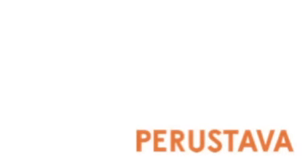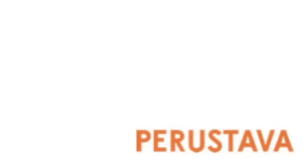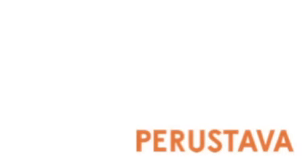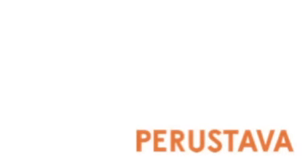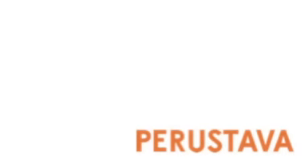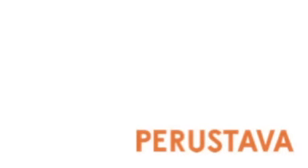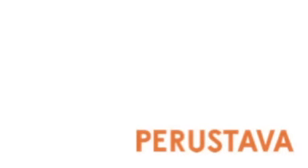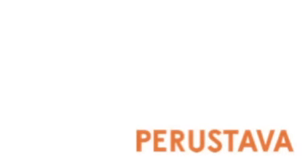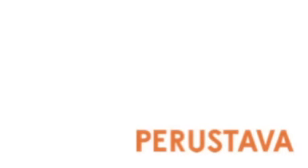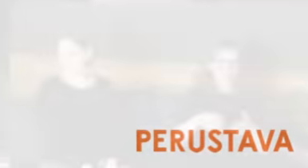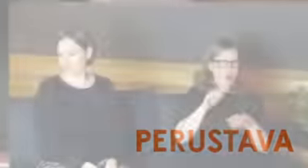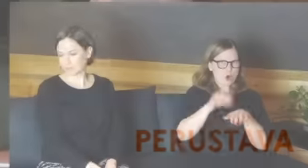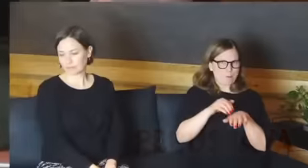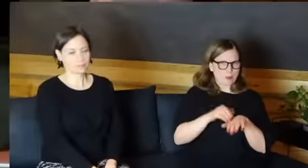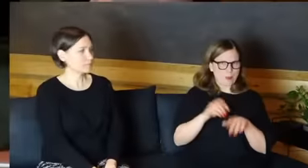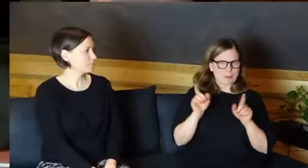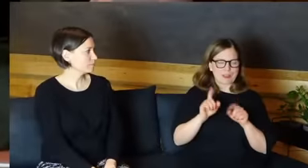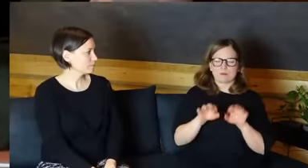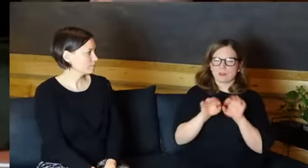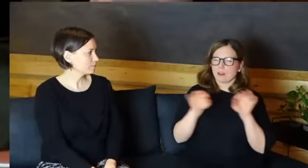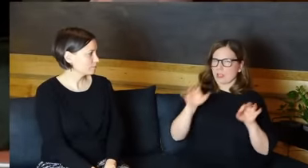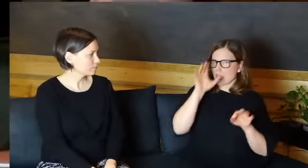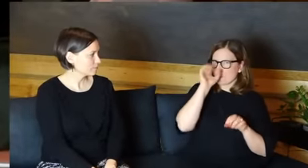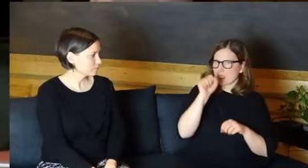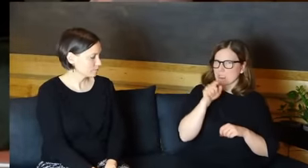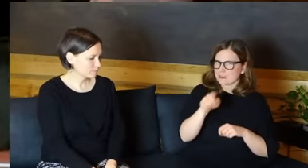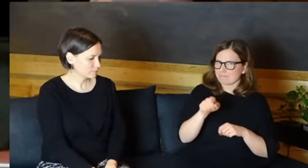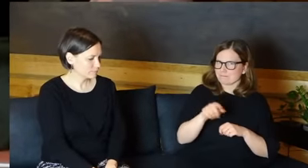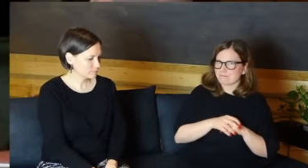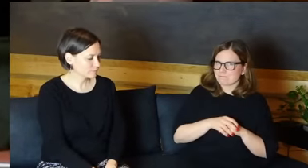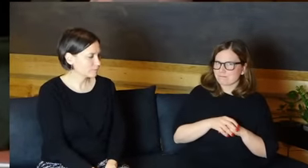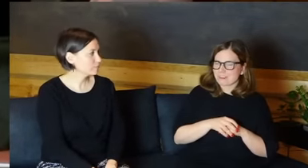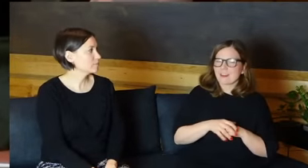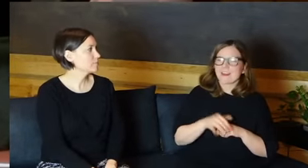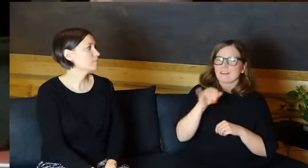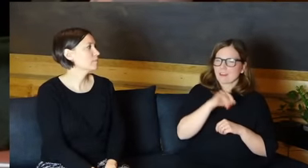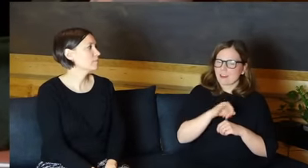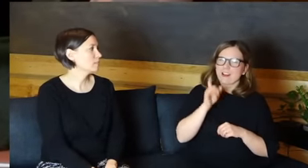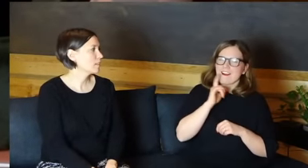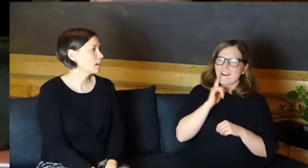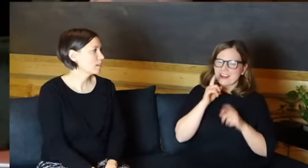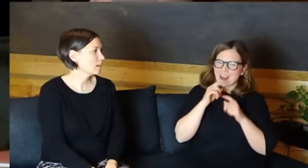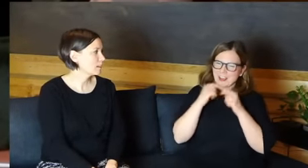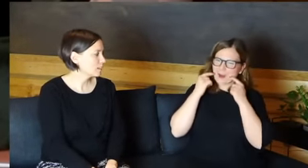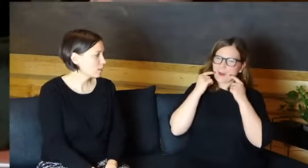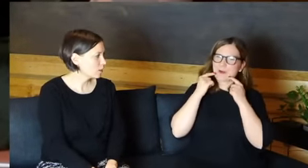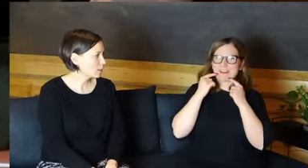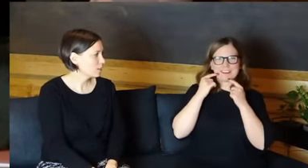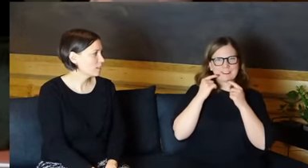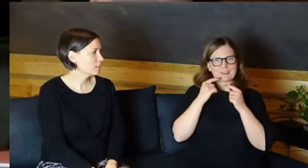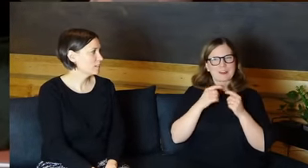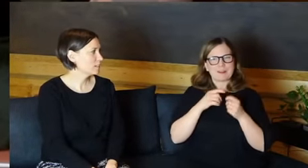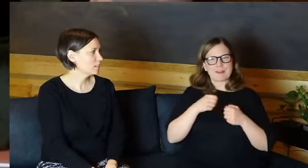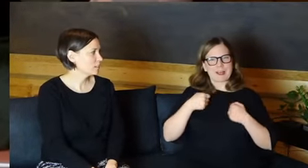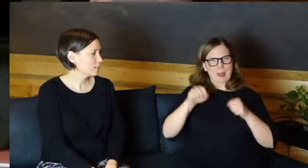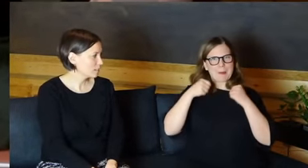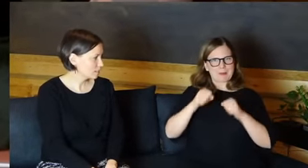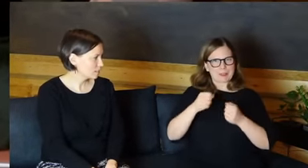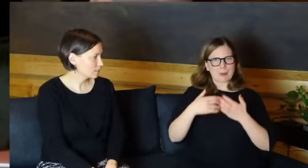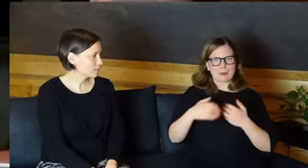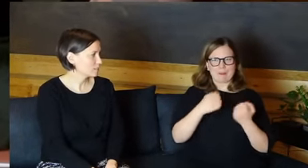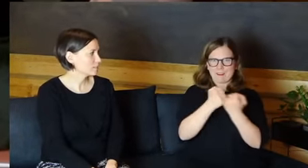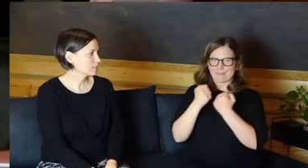tämmöisiä kommentteja antanut, että hieno mies ja sitten aina iloinen ja hymyilevä ja reipas työkaveri ja